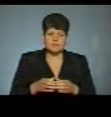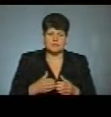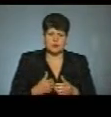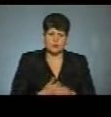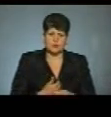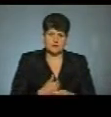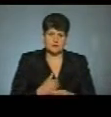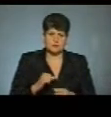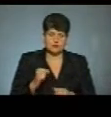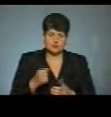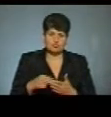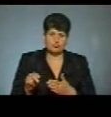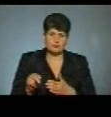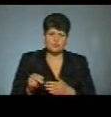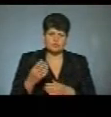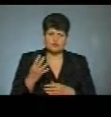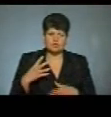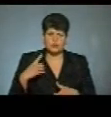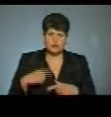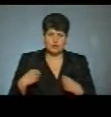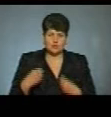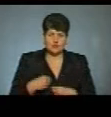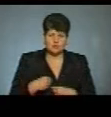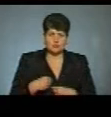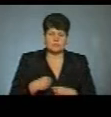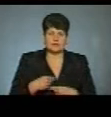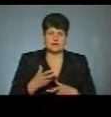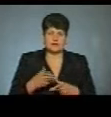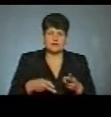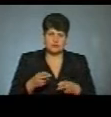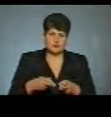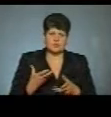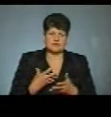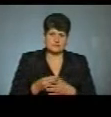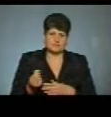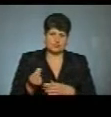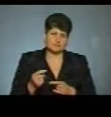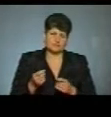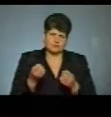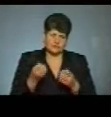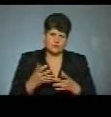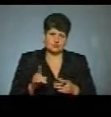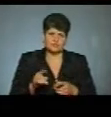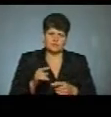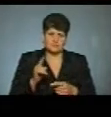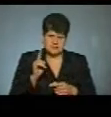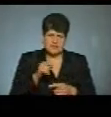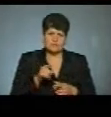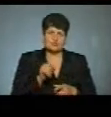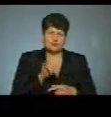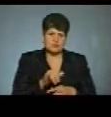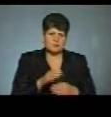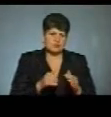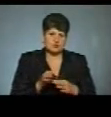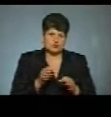з подружкою купити 4 костюми на швидку там, чи на хірургію за свої кошти, так аби просто, щоб ми знали, що в них нічого немає